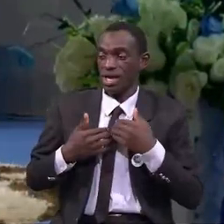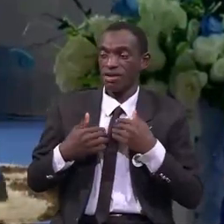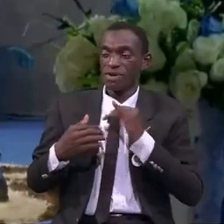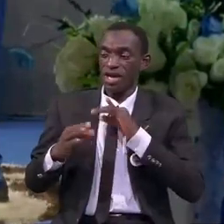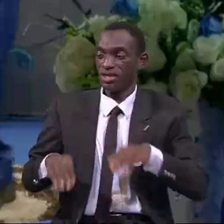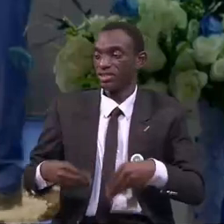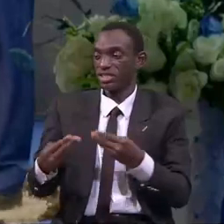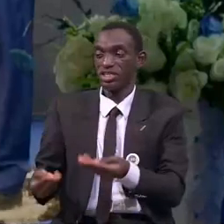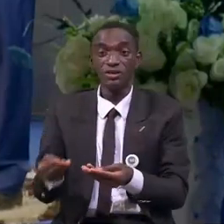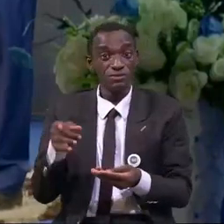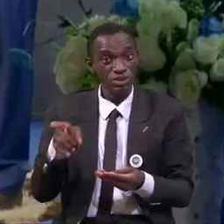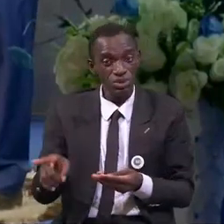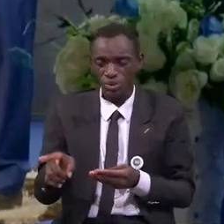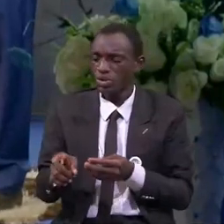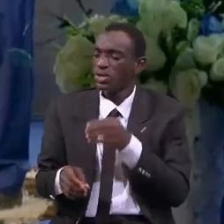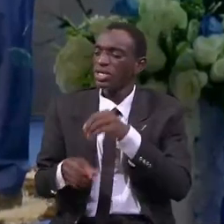donne